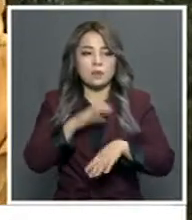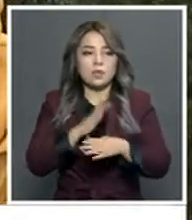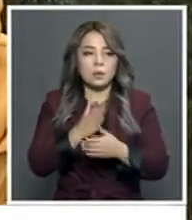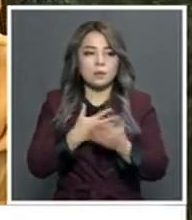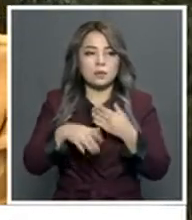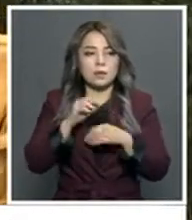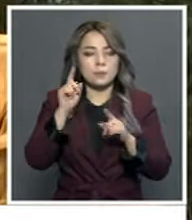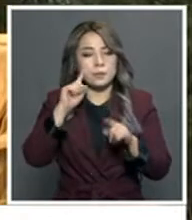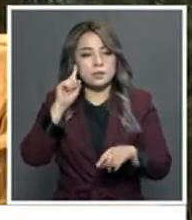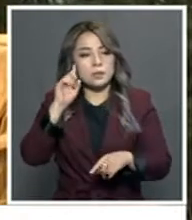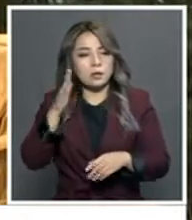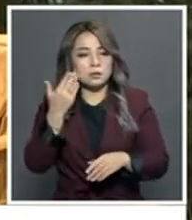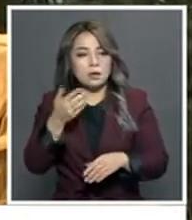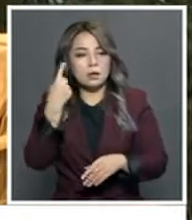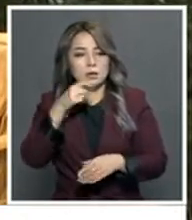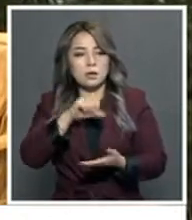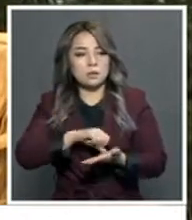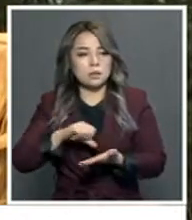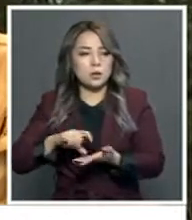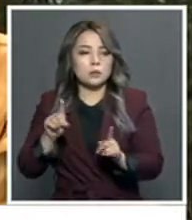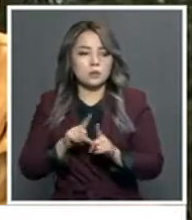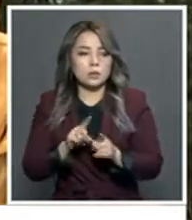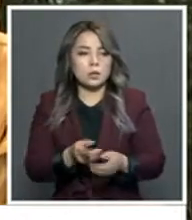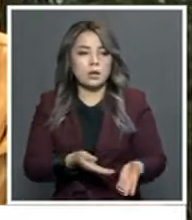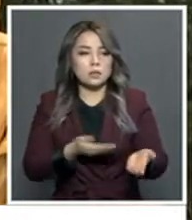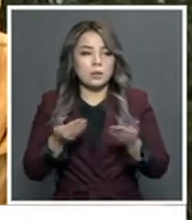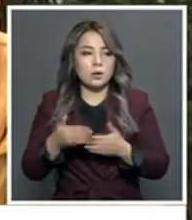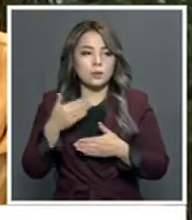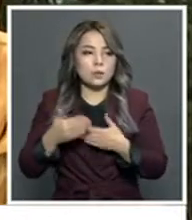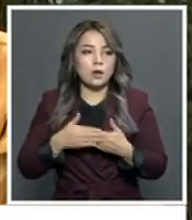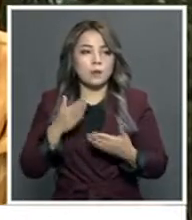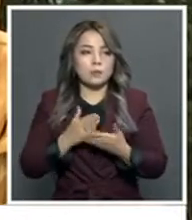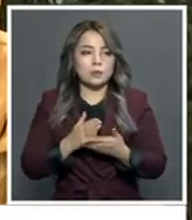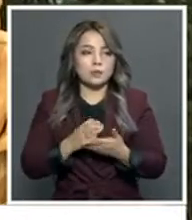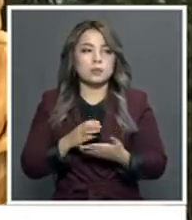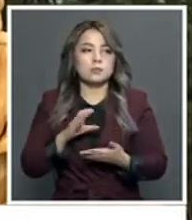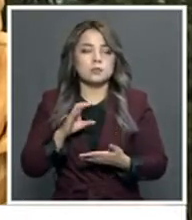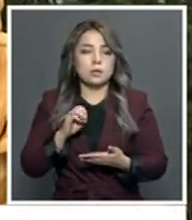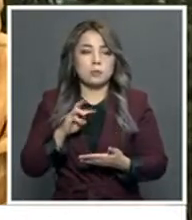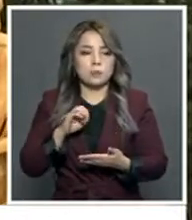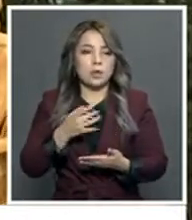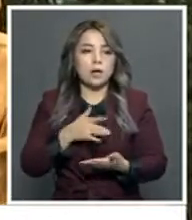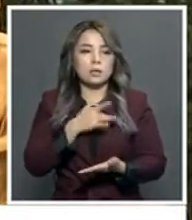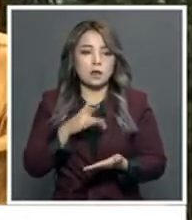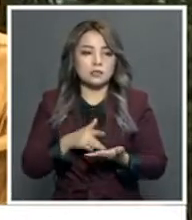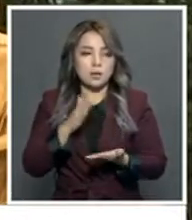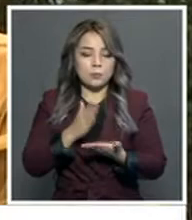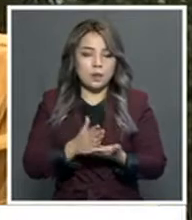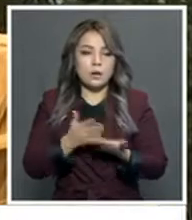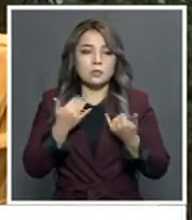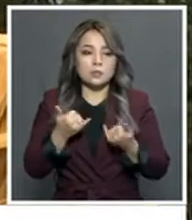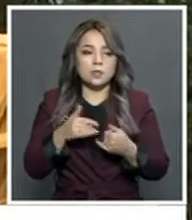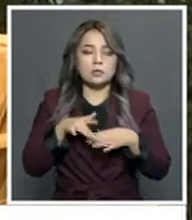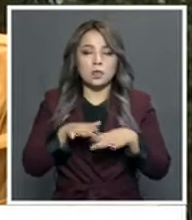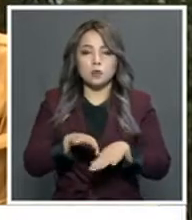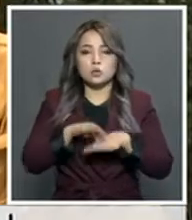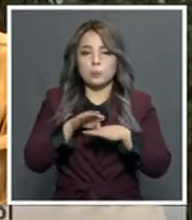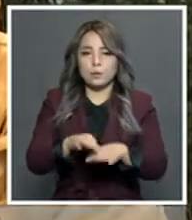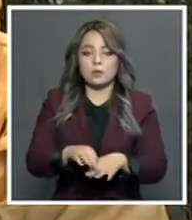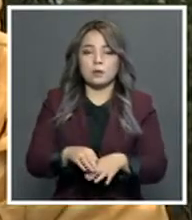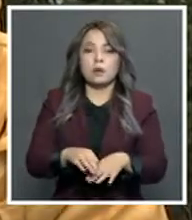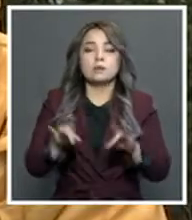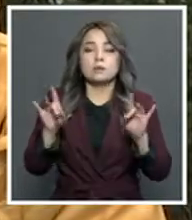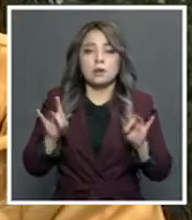куәсіздер, танымал тұлғалардың қатысуымен осы жуырда ғана Семей қаласында болды. Оған тиісті шара қолданылды.